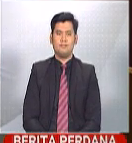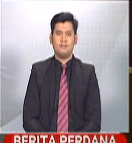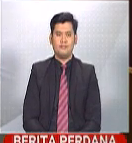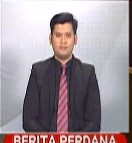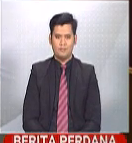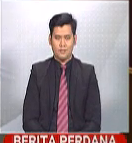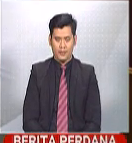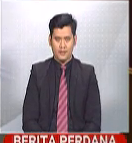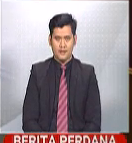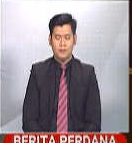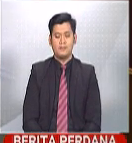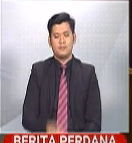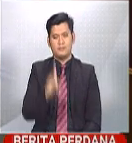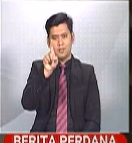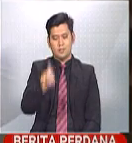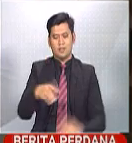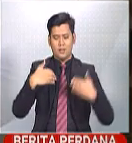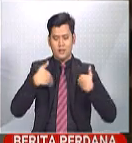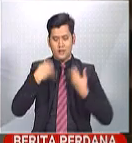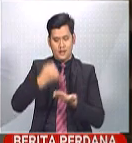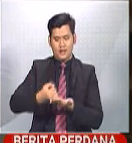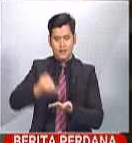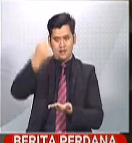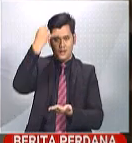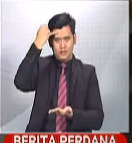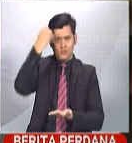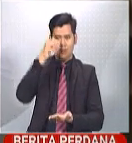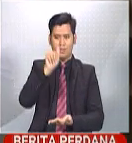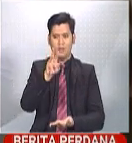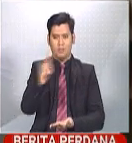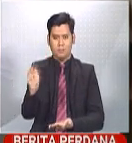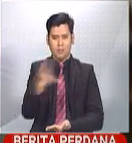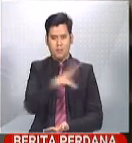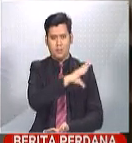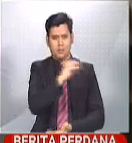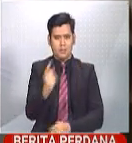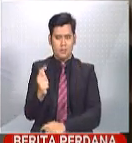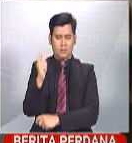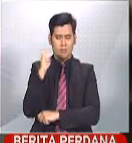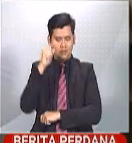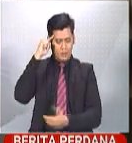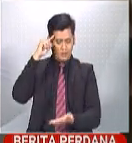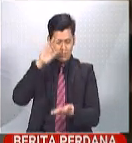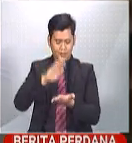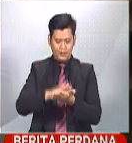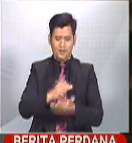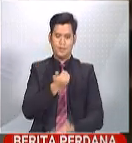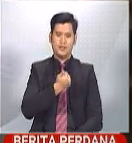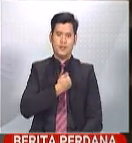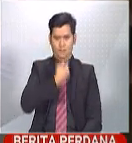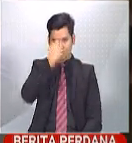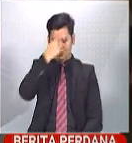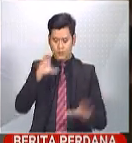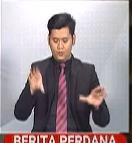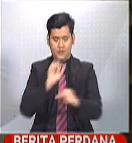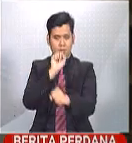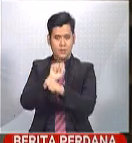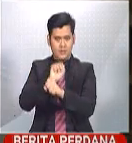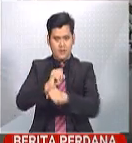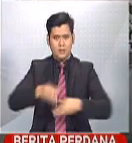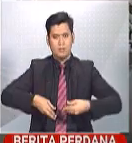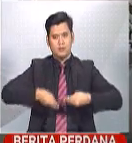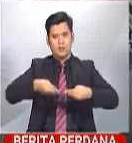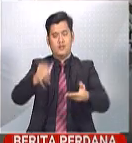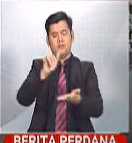Di samping melengkapkan diri dengan pengetahuan am dan ketenteraan, kepercayaan terhadap diri sendiri untuk melaksanakan tugas yang